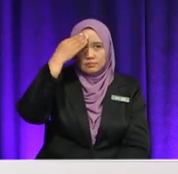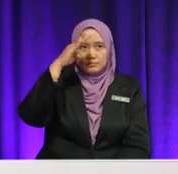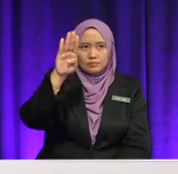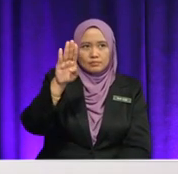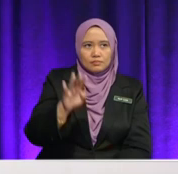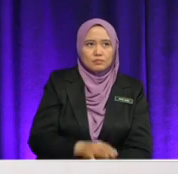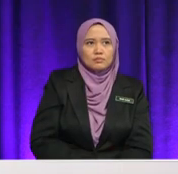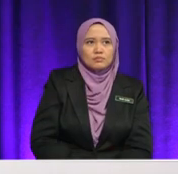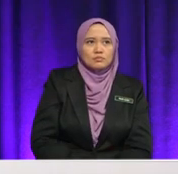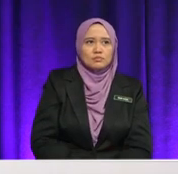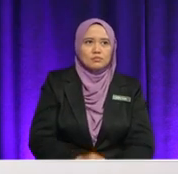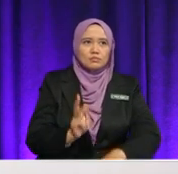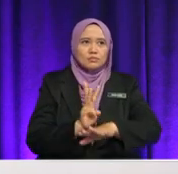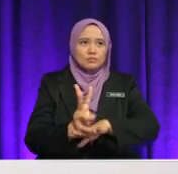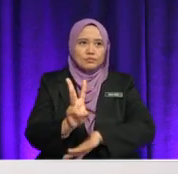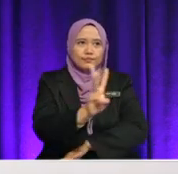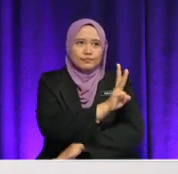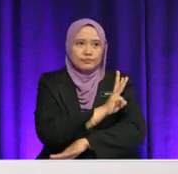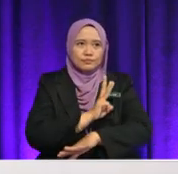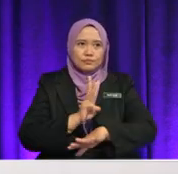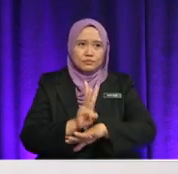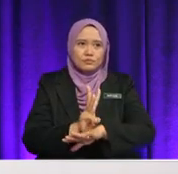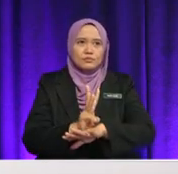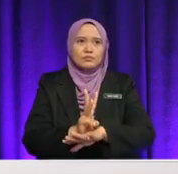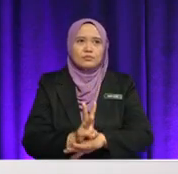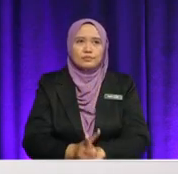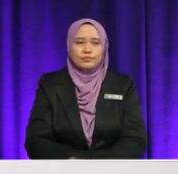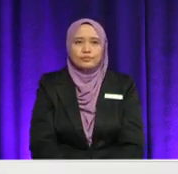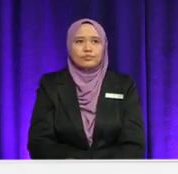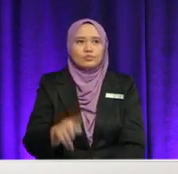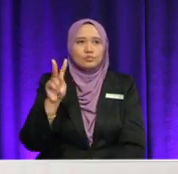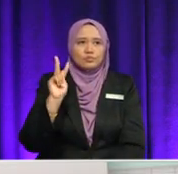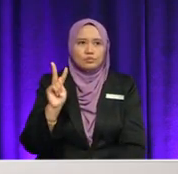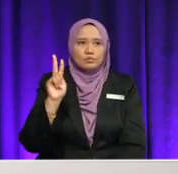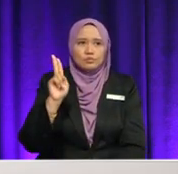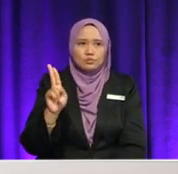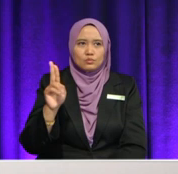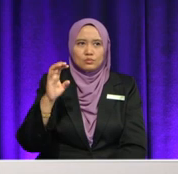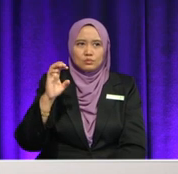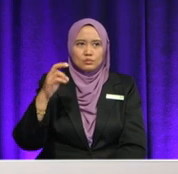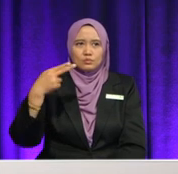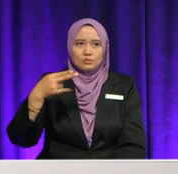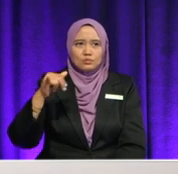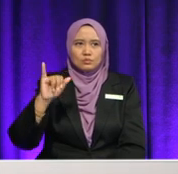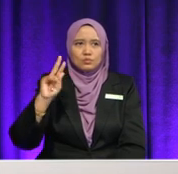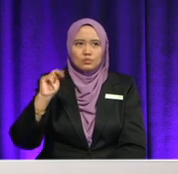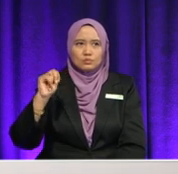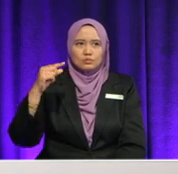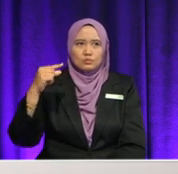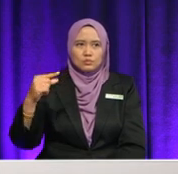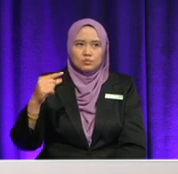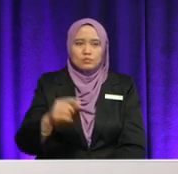pertama di adil pada tahun 1956 masuknya 1 tahun selepas menara umum yang pertama bagi